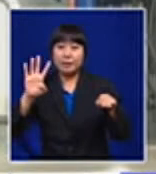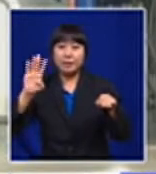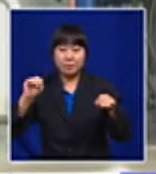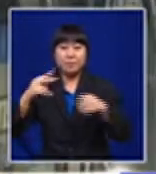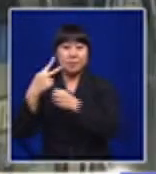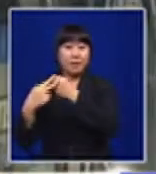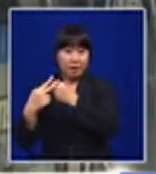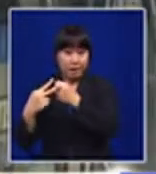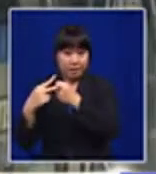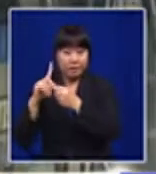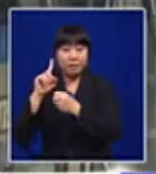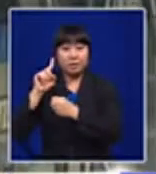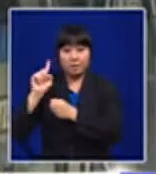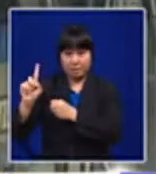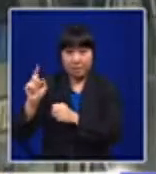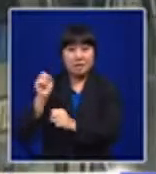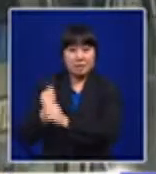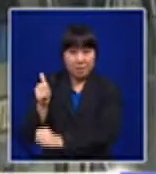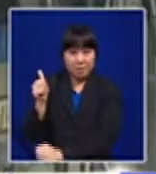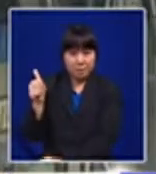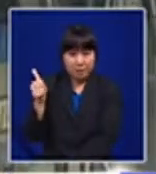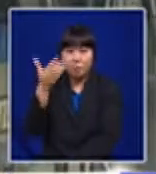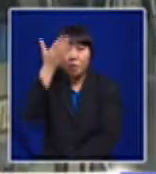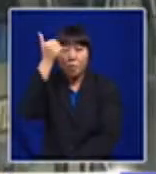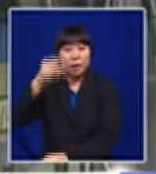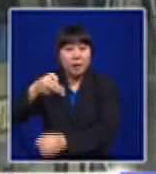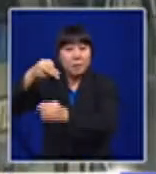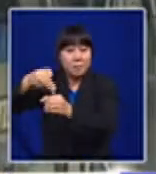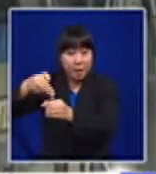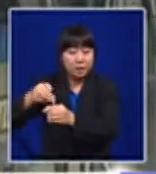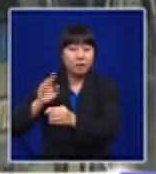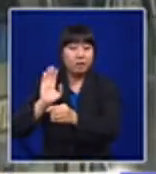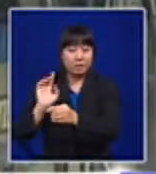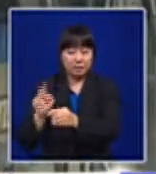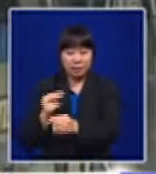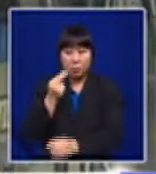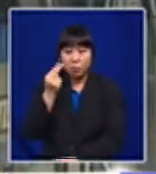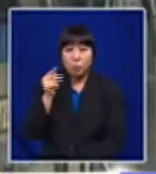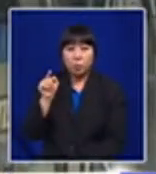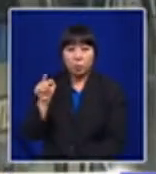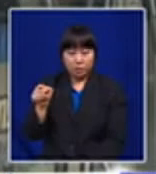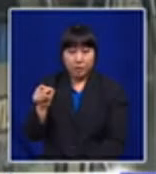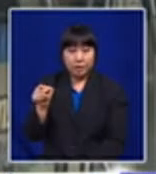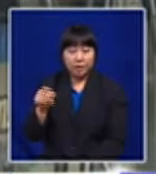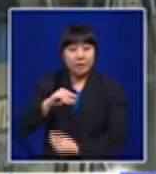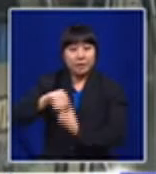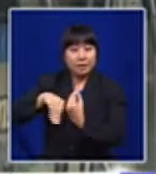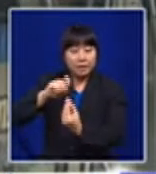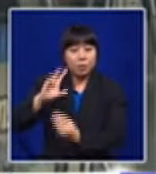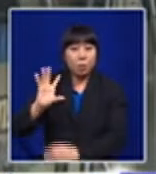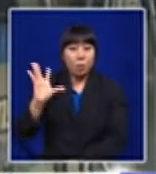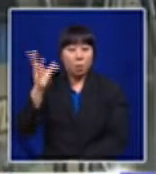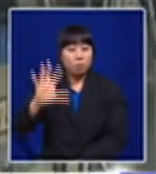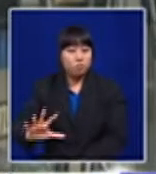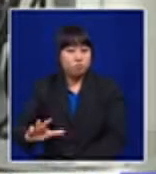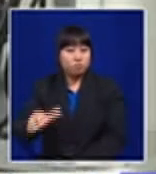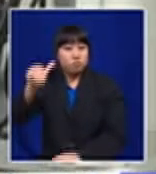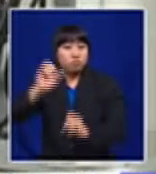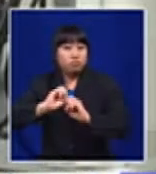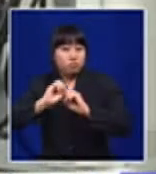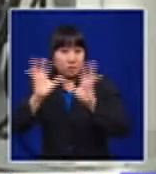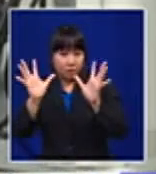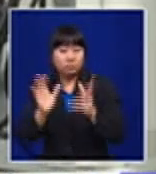ญสหรัฐต่อบาร์เรลได้หรือไม่เพราะว่าราคาน้ำมันจะเป็นการยืนยันว่าสถานการณ์เศรษฐกิจโลกฟื้นตัวชัดเจ